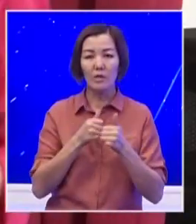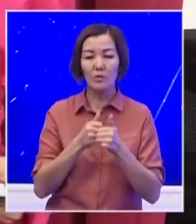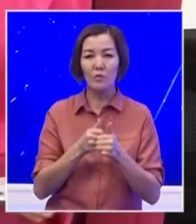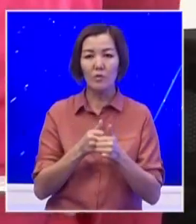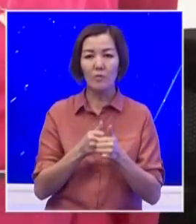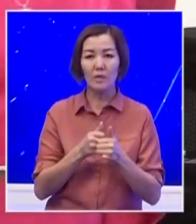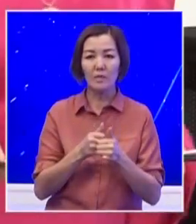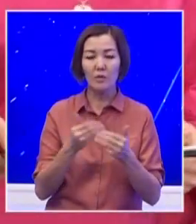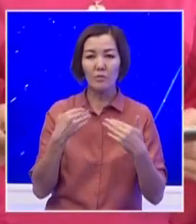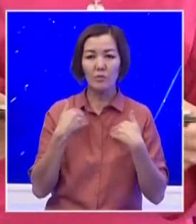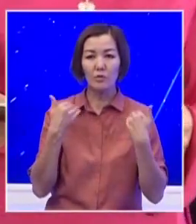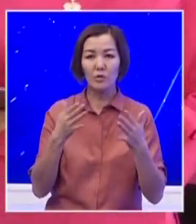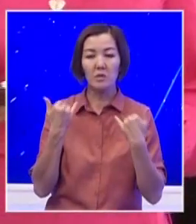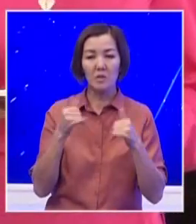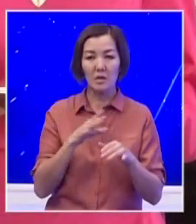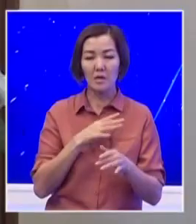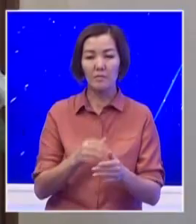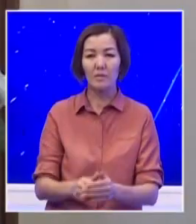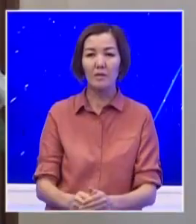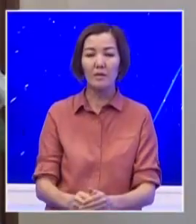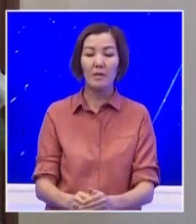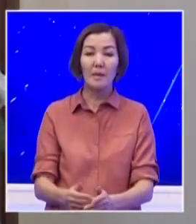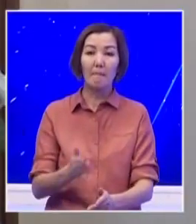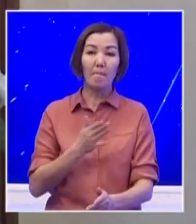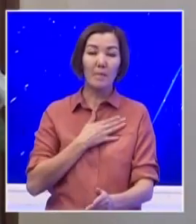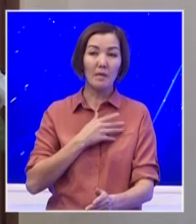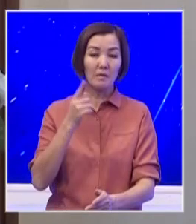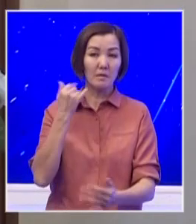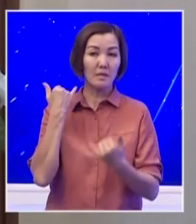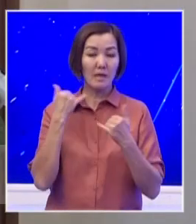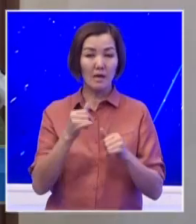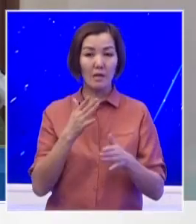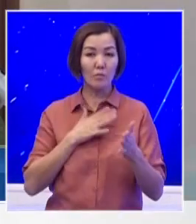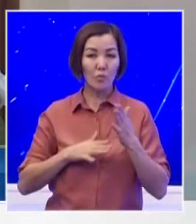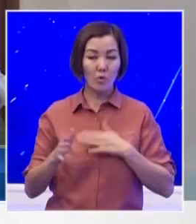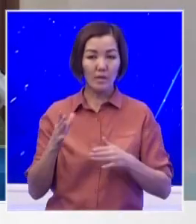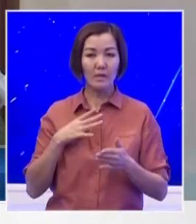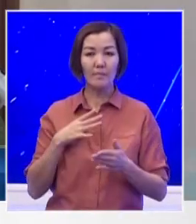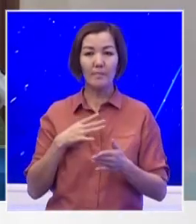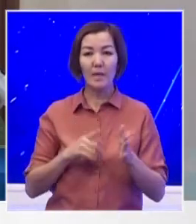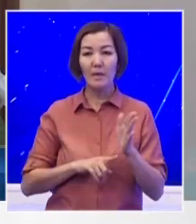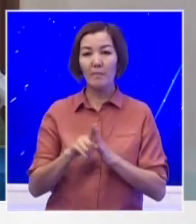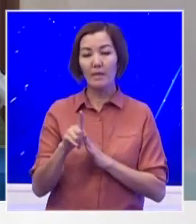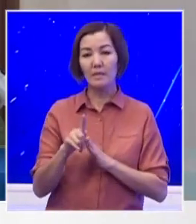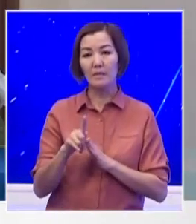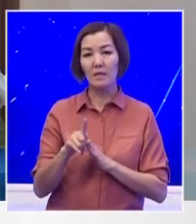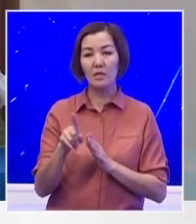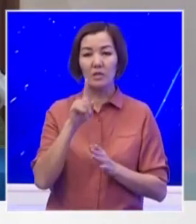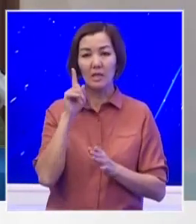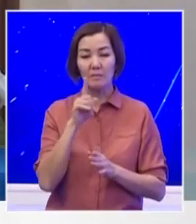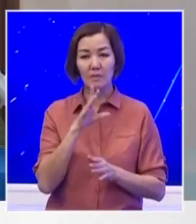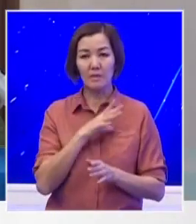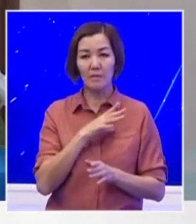ұсынысты естігенде таңырқаған жасырмады. Мен өзім таң қалдым, қуандым әрине. Басында ыңғайсыздандым, жаспыз ғой енді